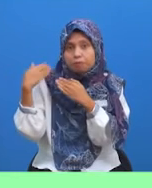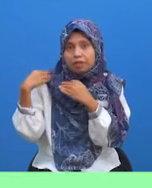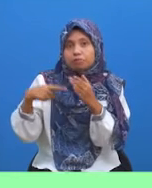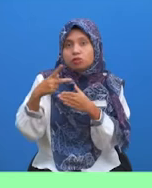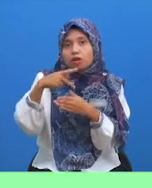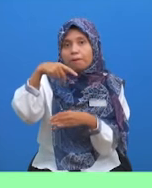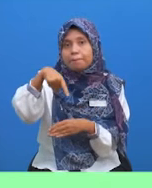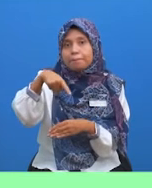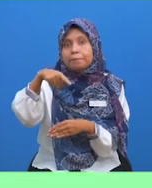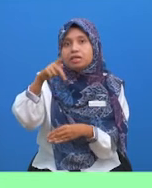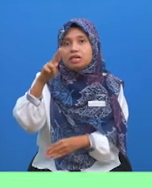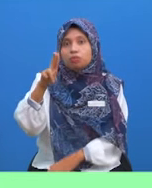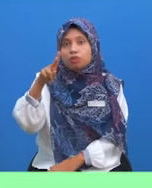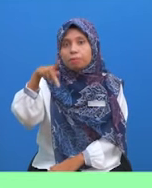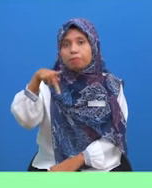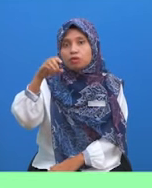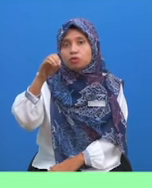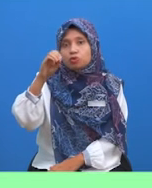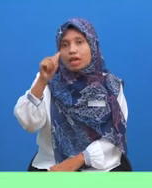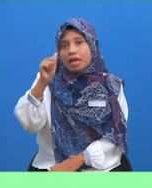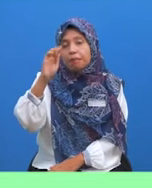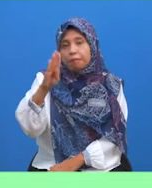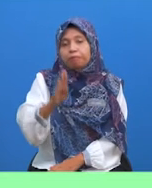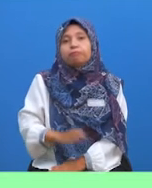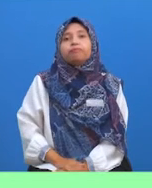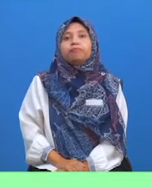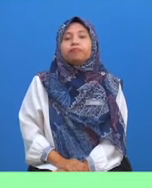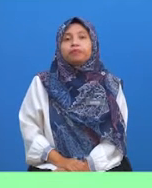pengeluaran v2i kosong Ebi